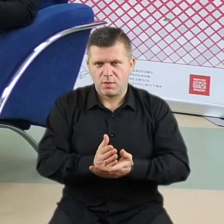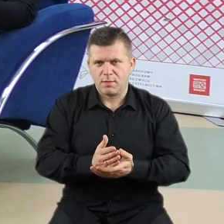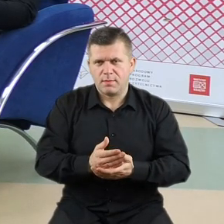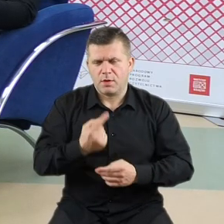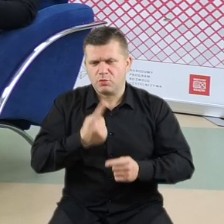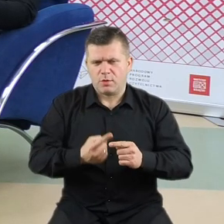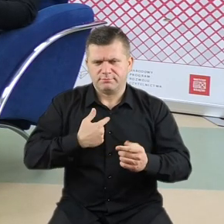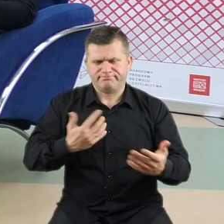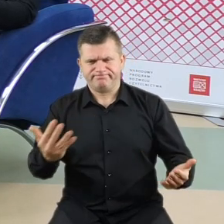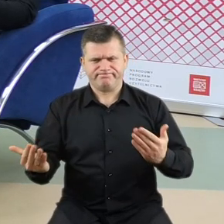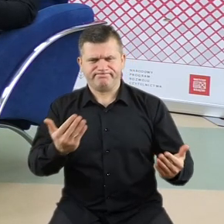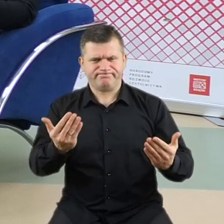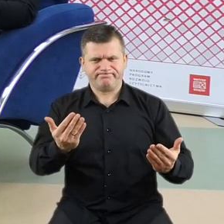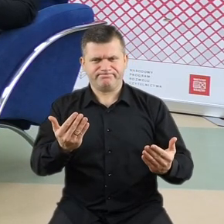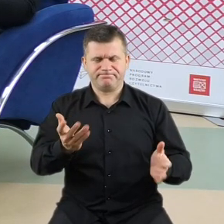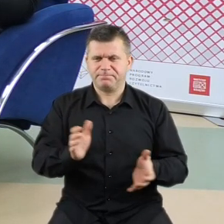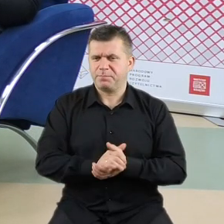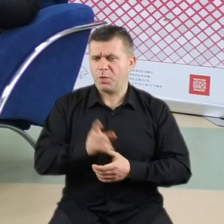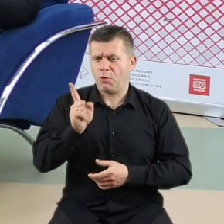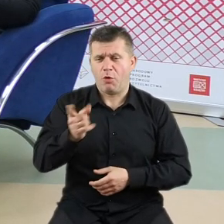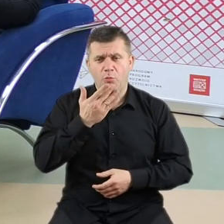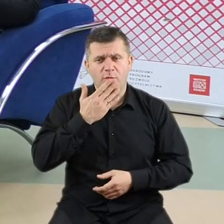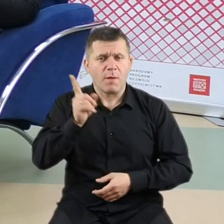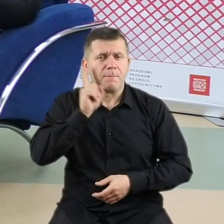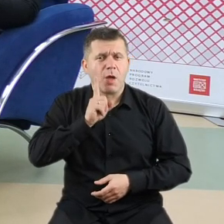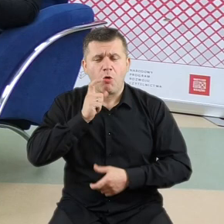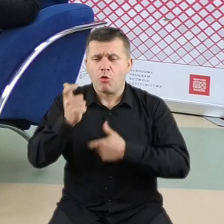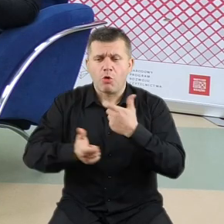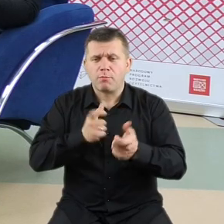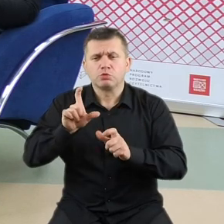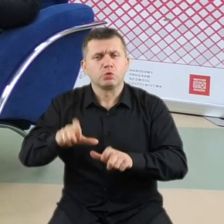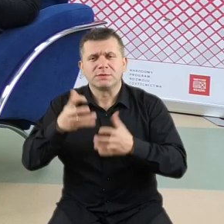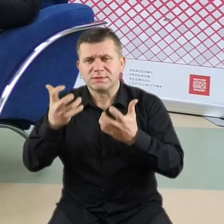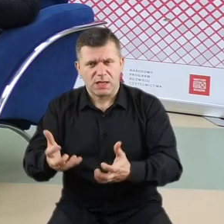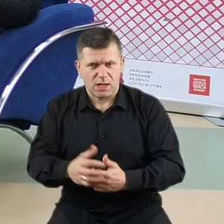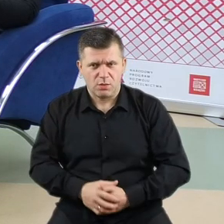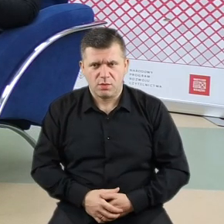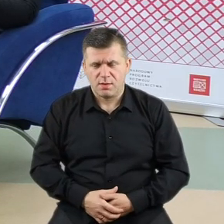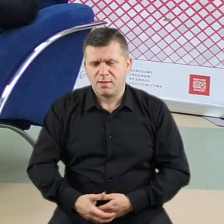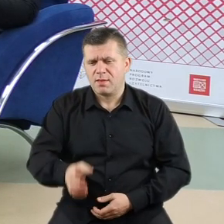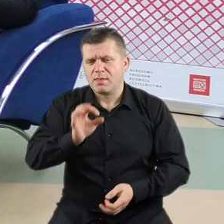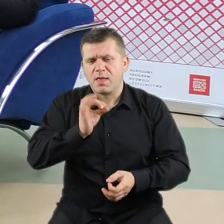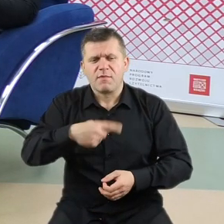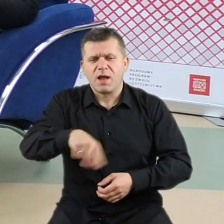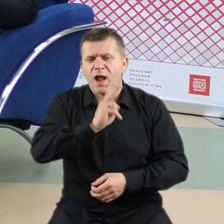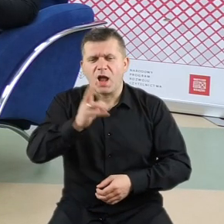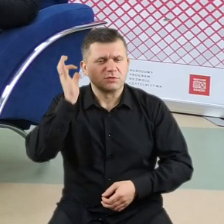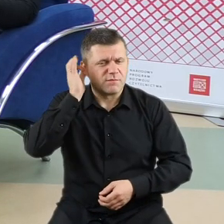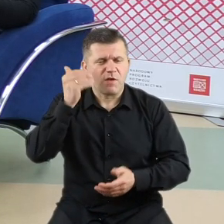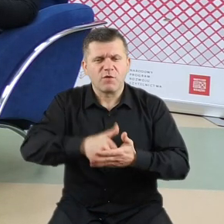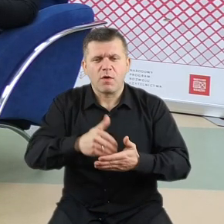taki dysonans trochę w związku z tym, bo z jednej strony mówiła, że w ogóle mężczyźni robili co chcieli i prawie każda wychowanka domu